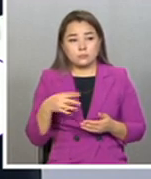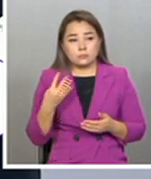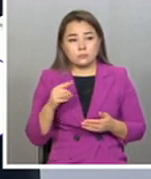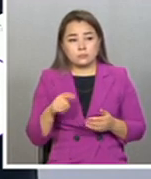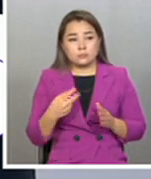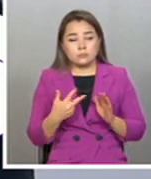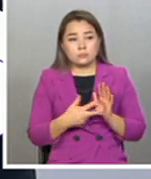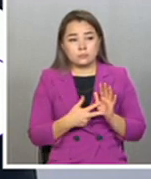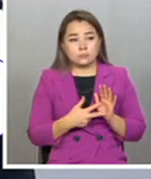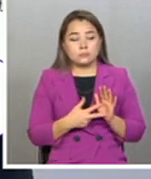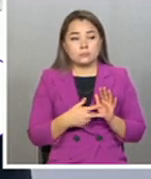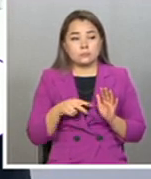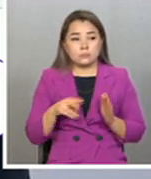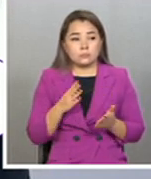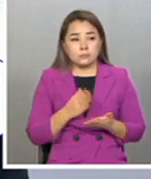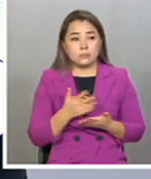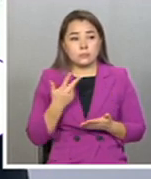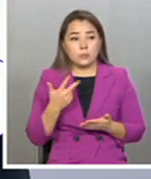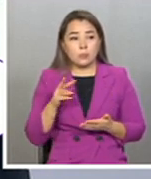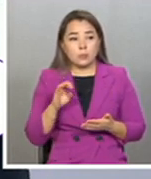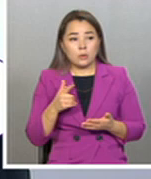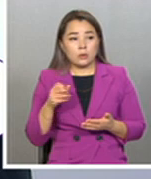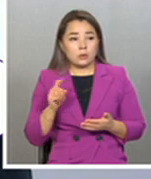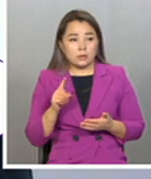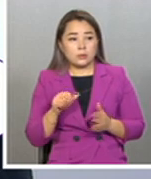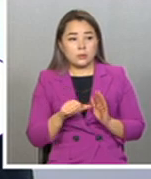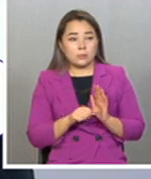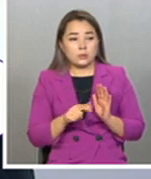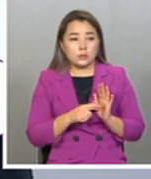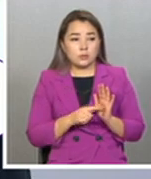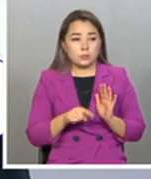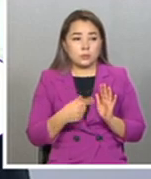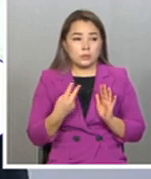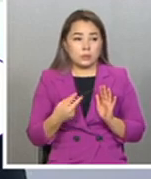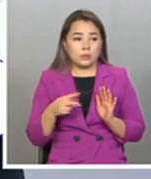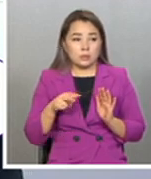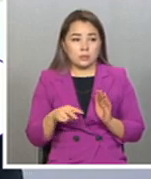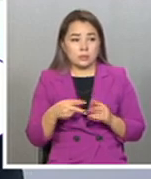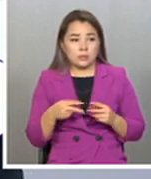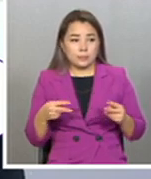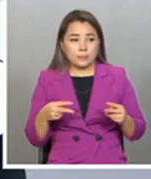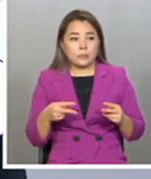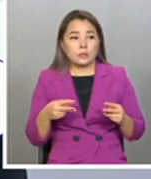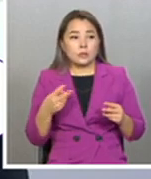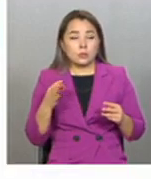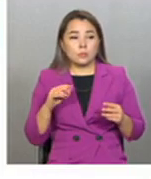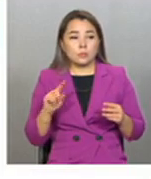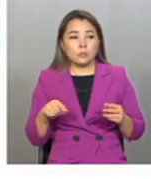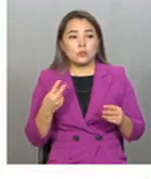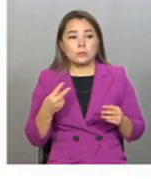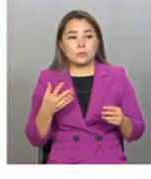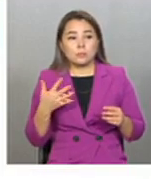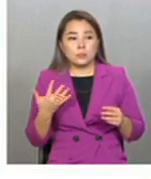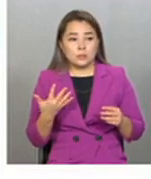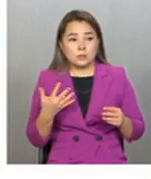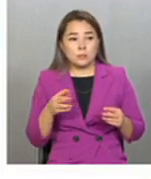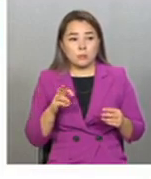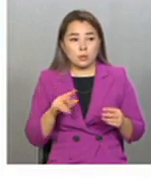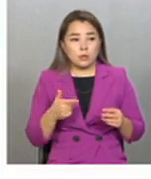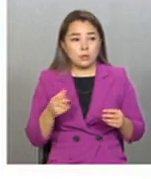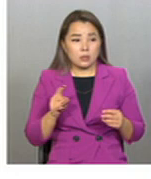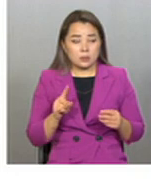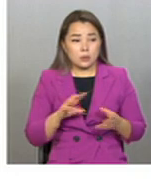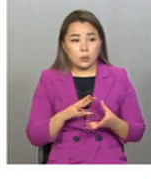44,18 литрге тең. 3 моль газдың көлемі 67,12 литрге тең. 0,125 моль газдың